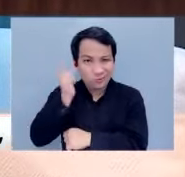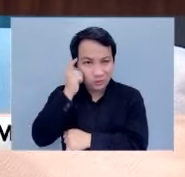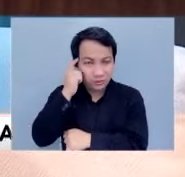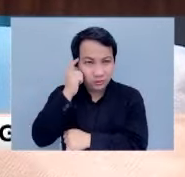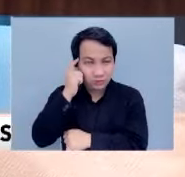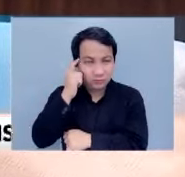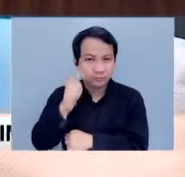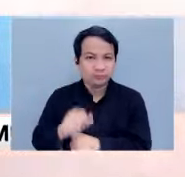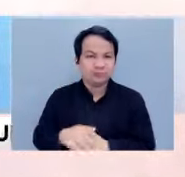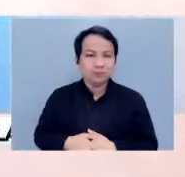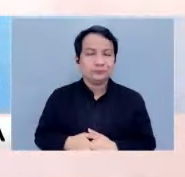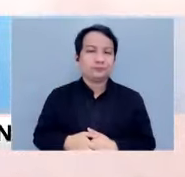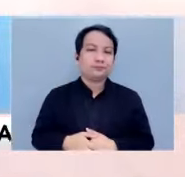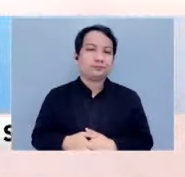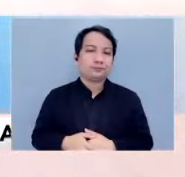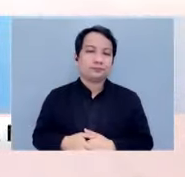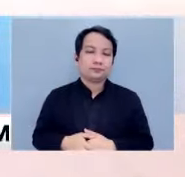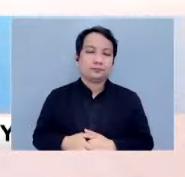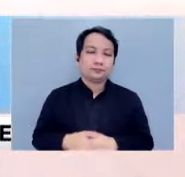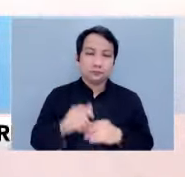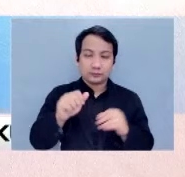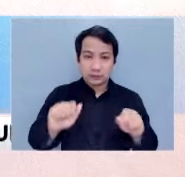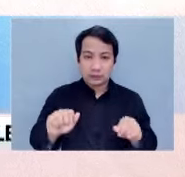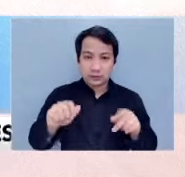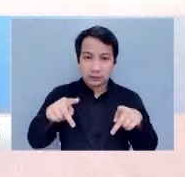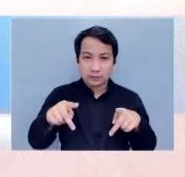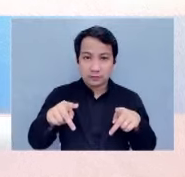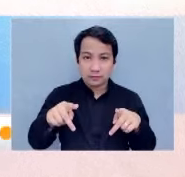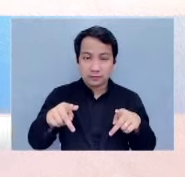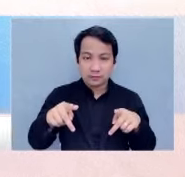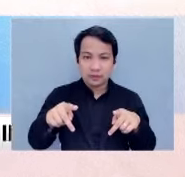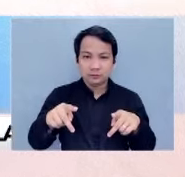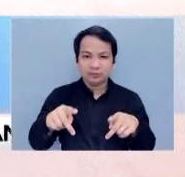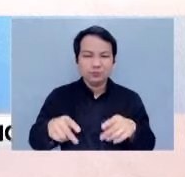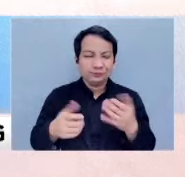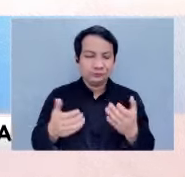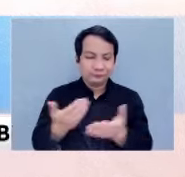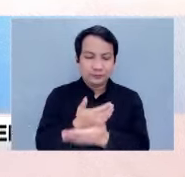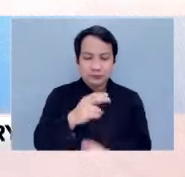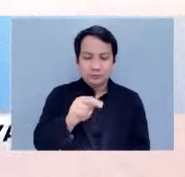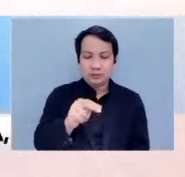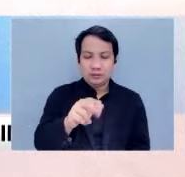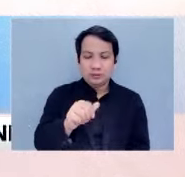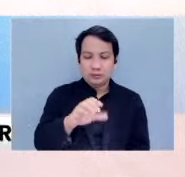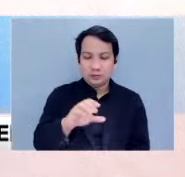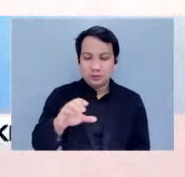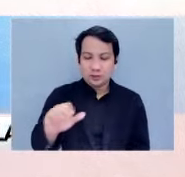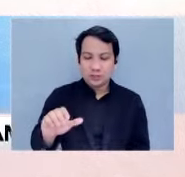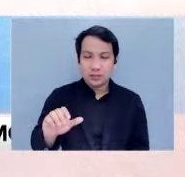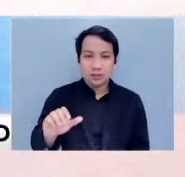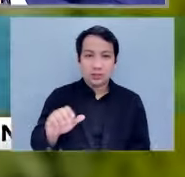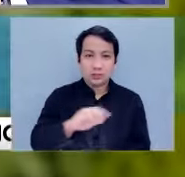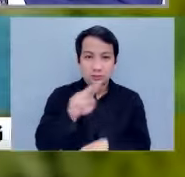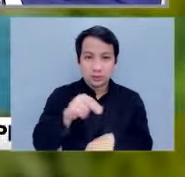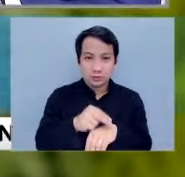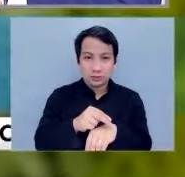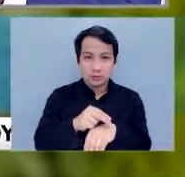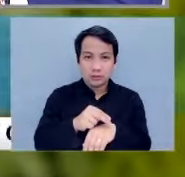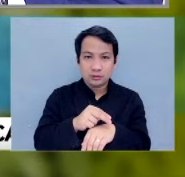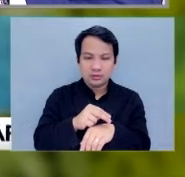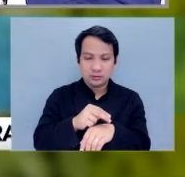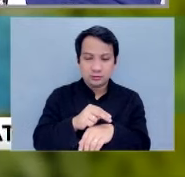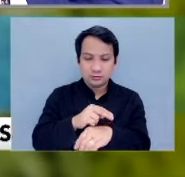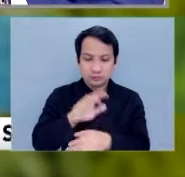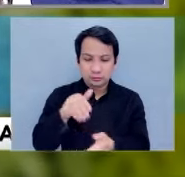Yan, oo. Yung bagong ahensya ng pamahalaan, yung NACC, no? Yung National Center for Child Care,